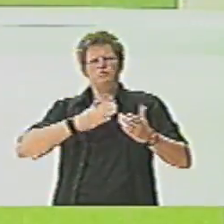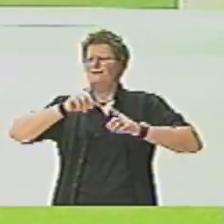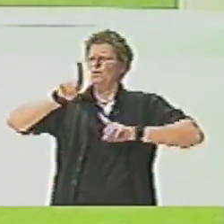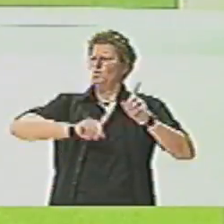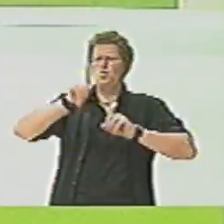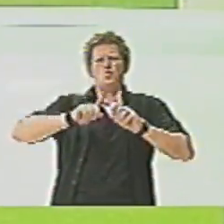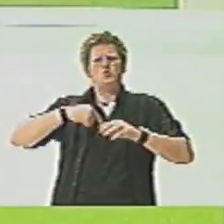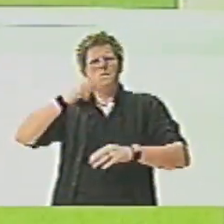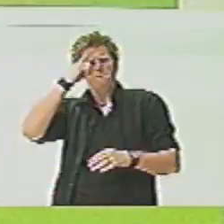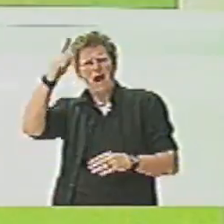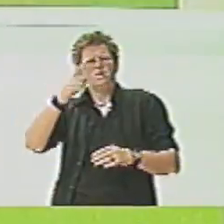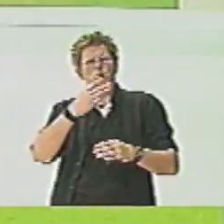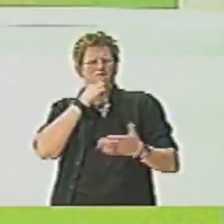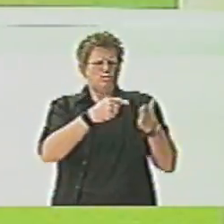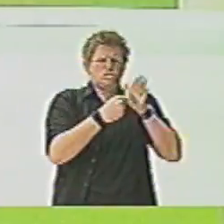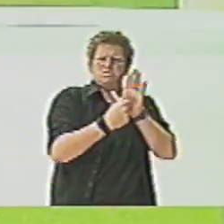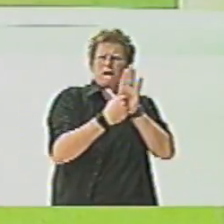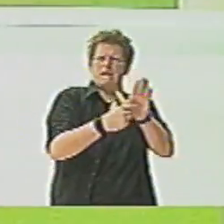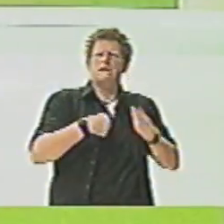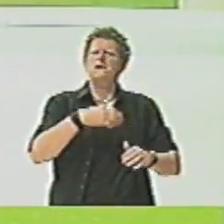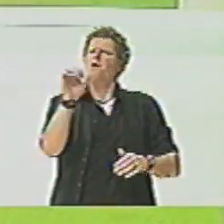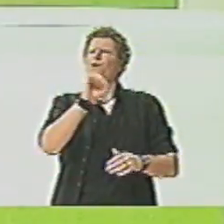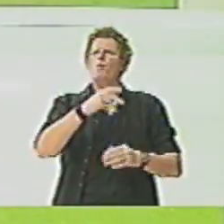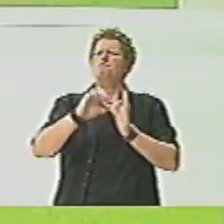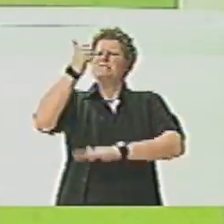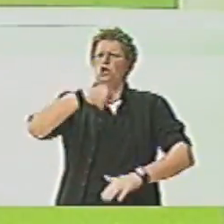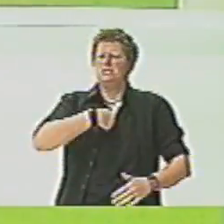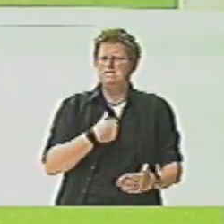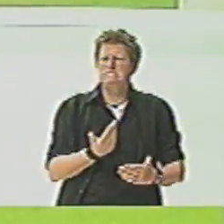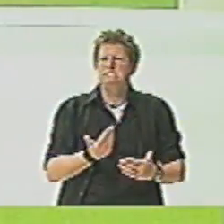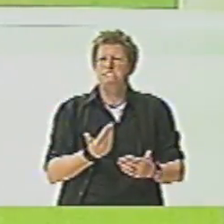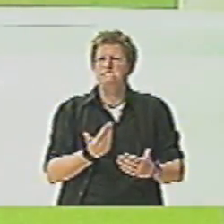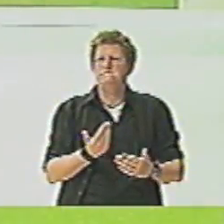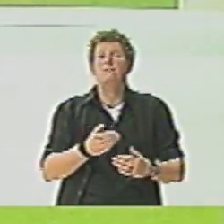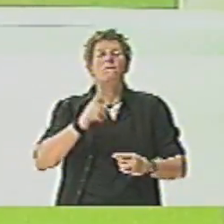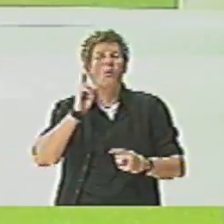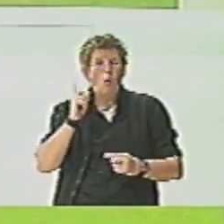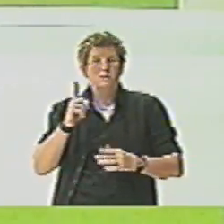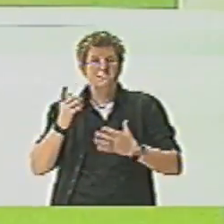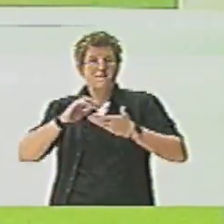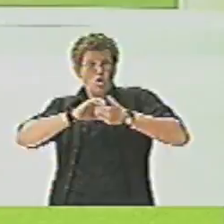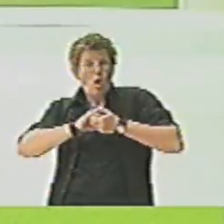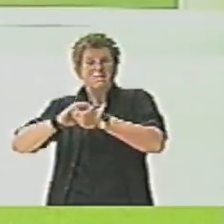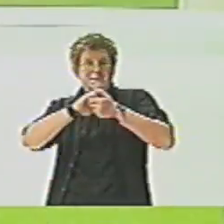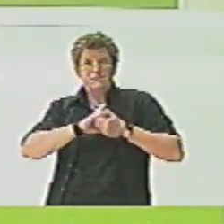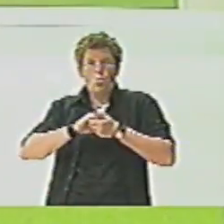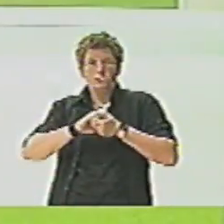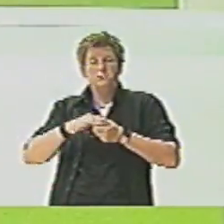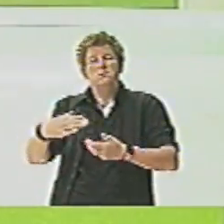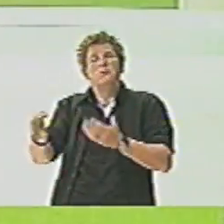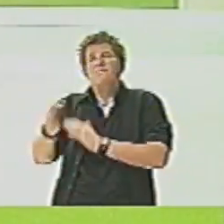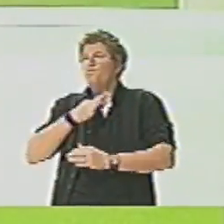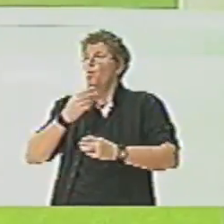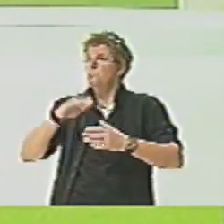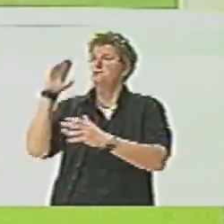herauszustellen und auf der anderen Seite auch unsere Wahlaussage, diese erfolgreiche Koalition fortsetzen zu wollen, auch diese Wahlaussage